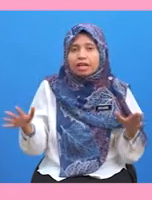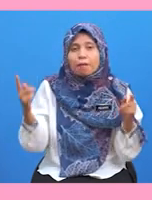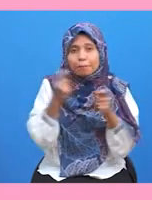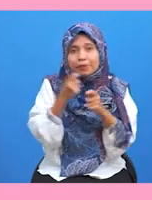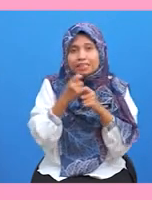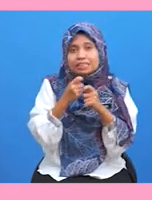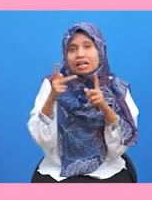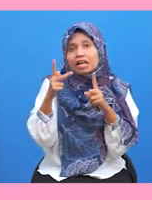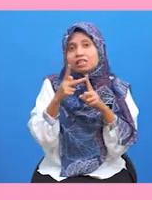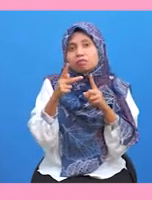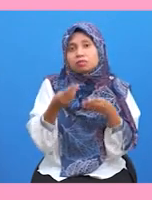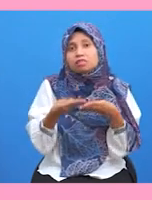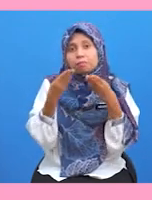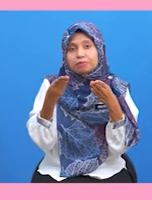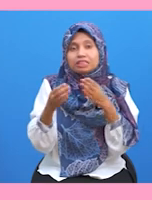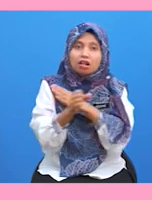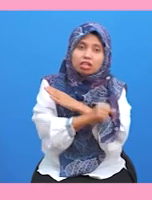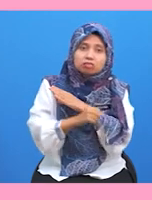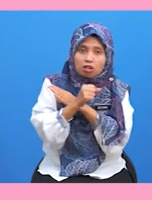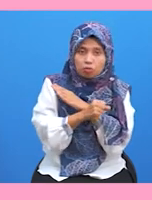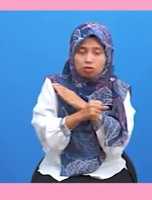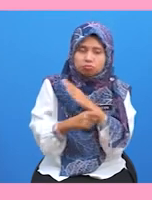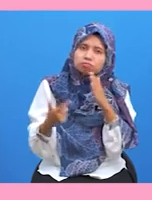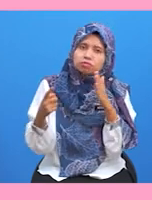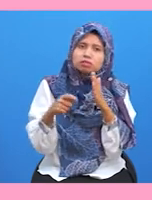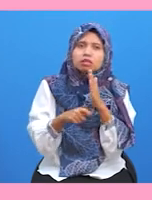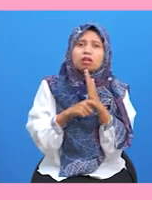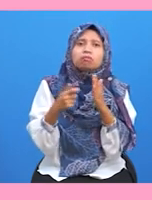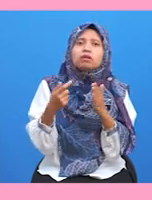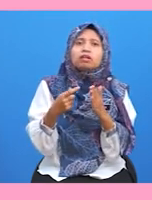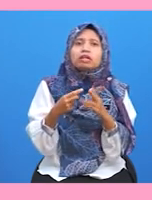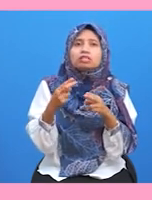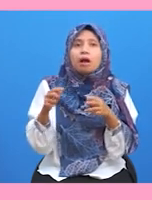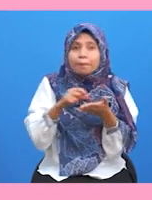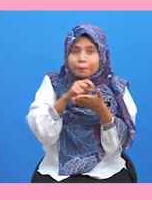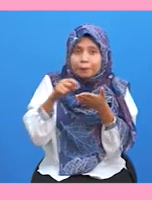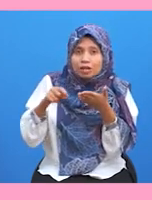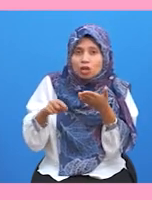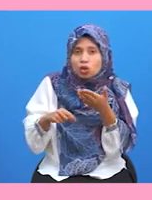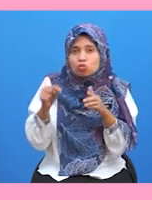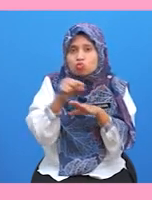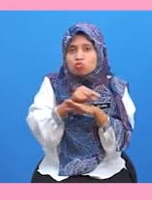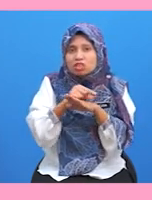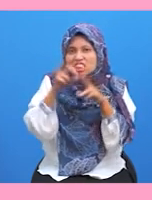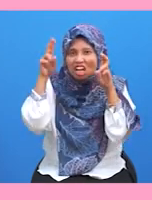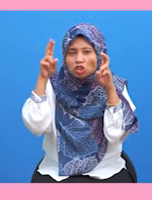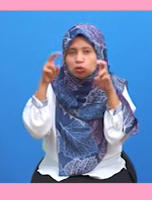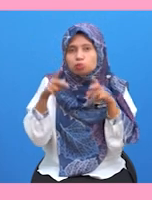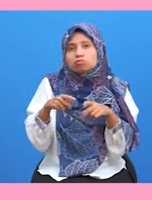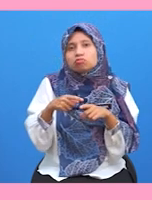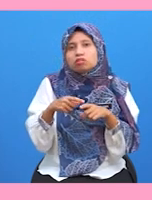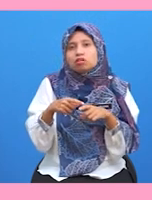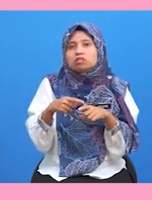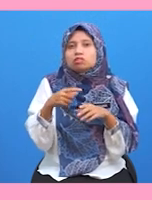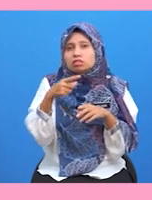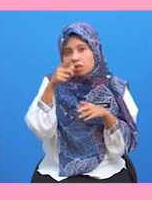mereka terhadap penyerahan Sarawak. Tambahan pula, pengarang menggunakan kritikan yang tajam terhadap